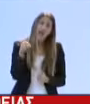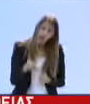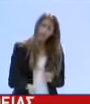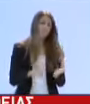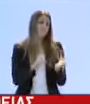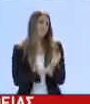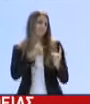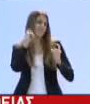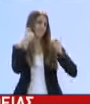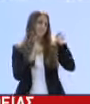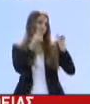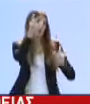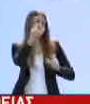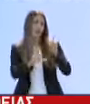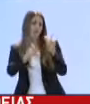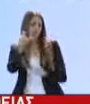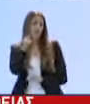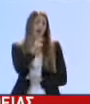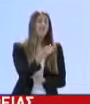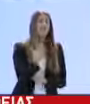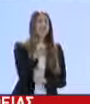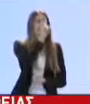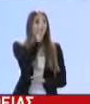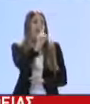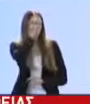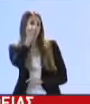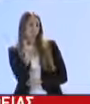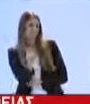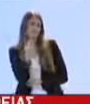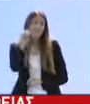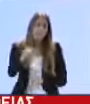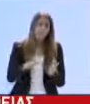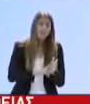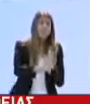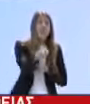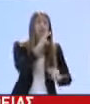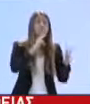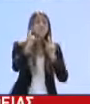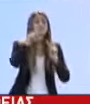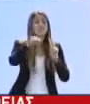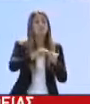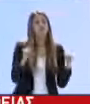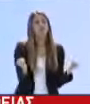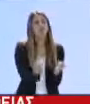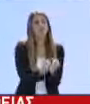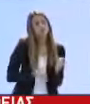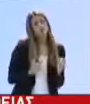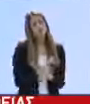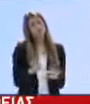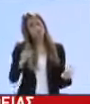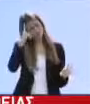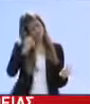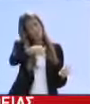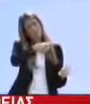και φίλοι, είναι τα μεγάλα διλήμματα για τη χώρα σήμερα. Και είμαι βέβαιος για την απόφασή σας.